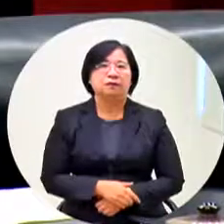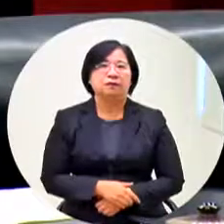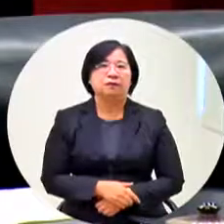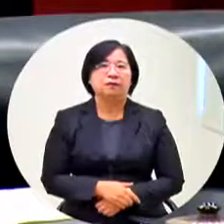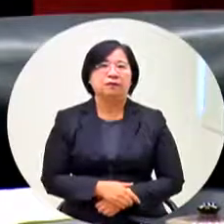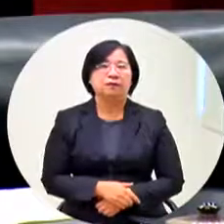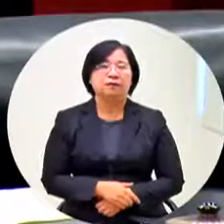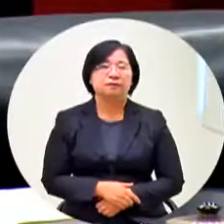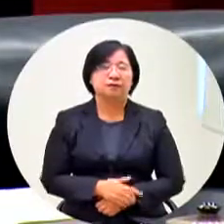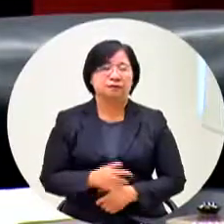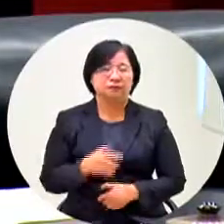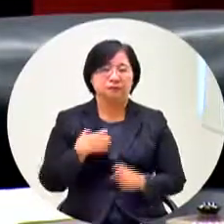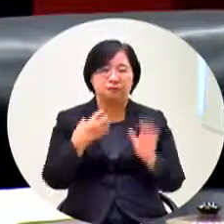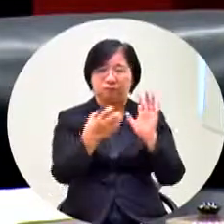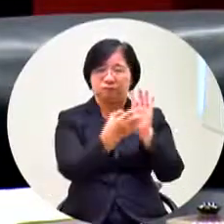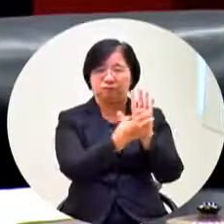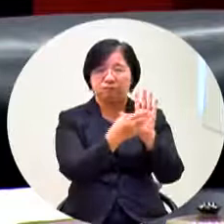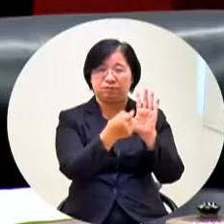这个 logo，